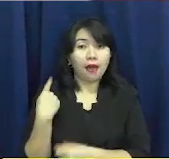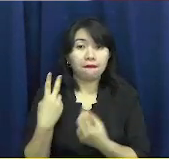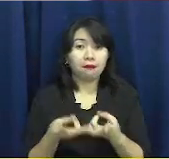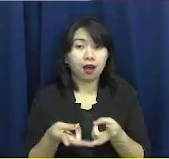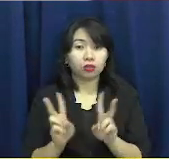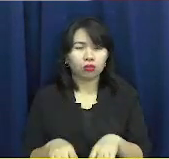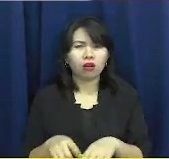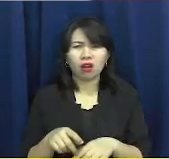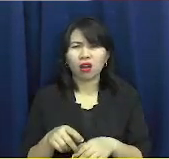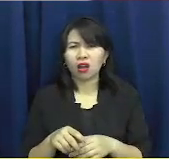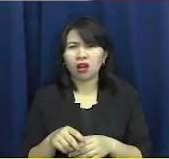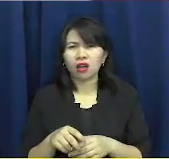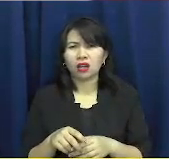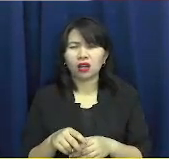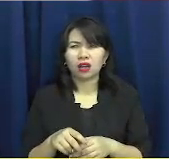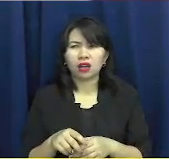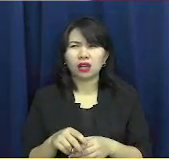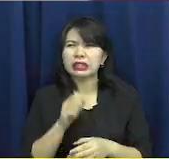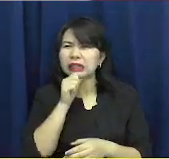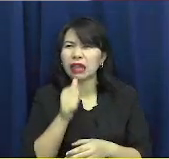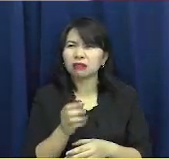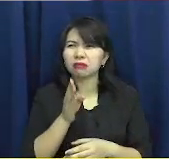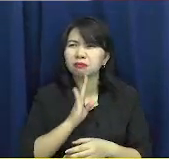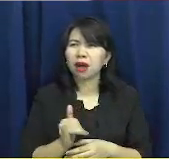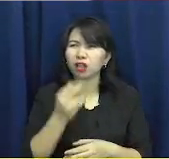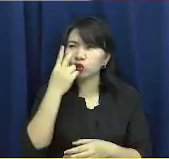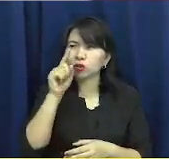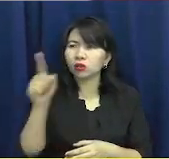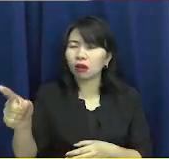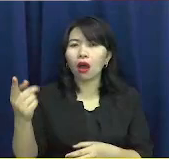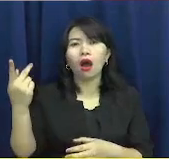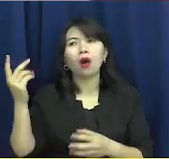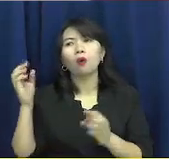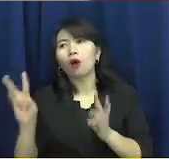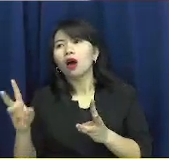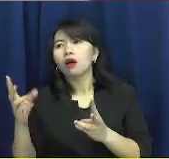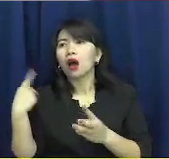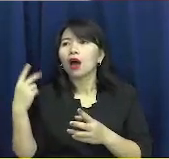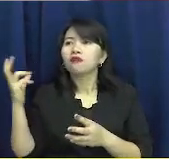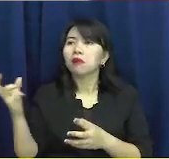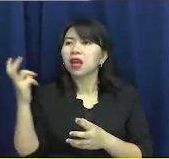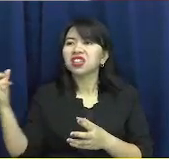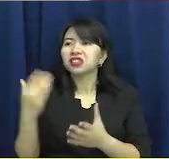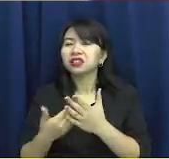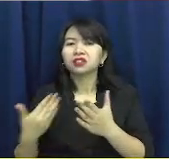church? Hindi yan malalaman sa basta kung ilan yung membro ng simbahan.